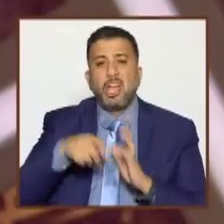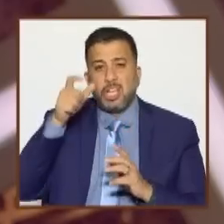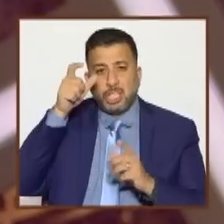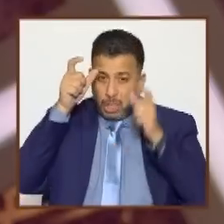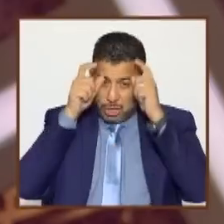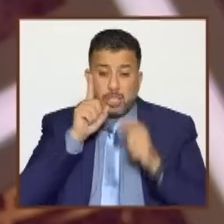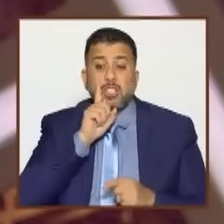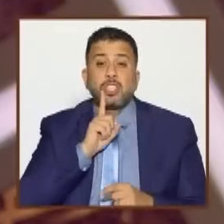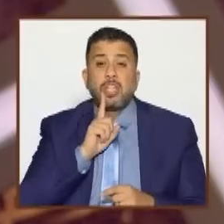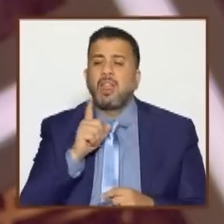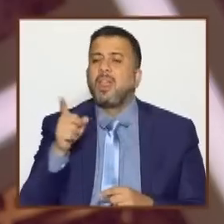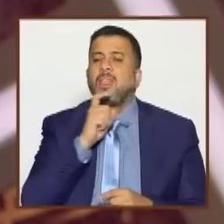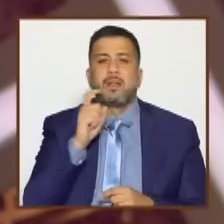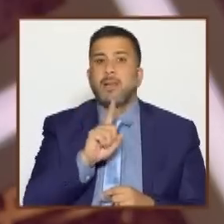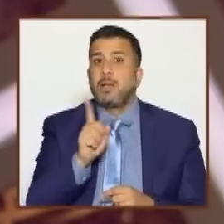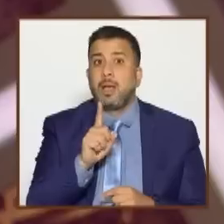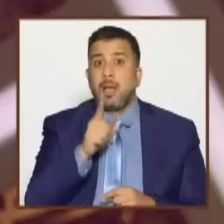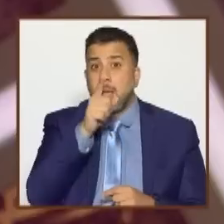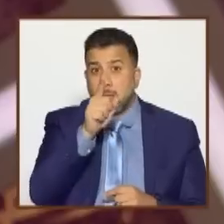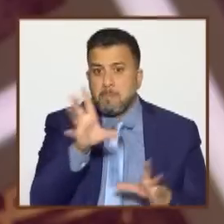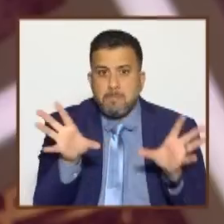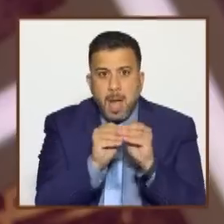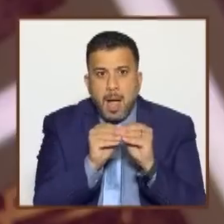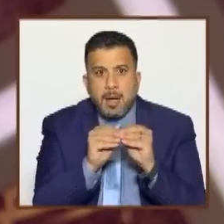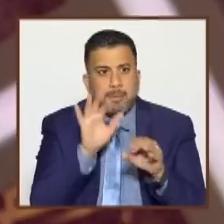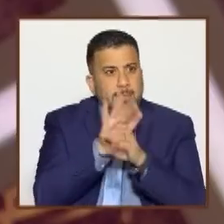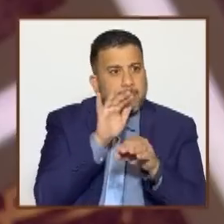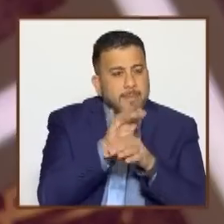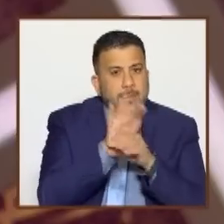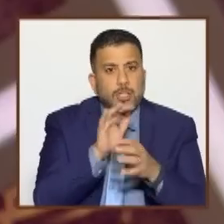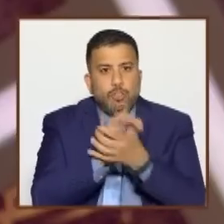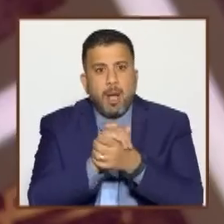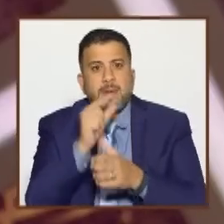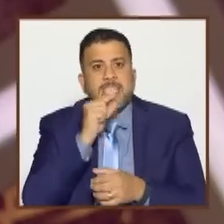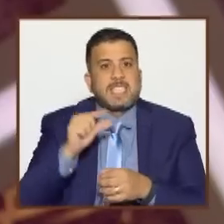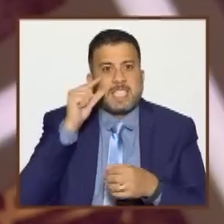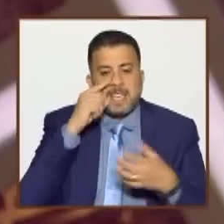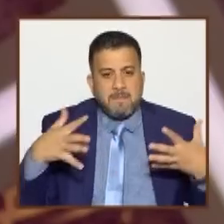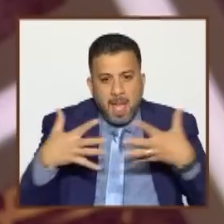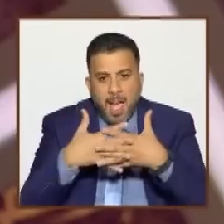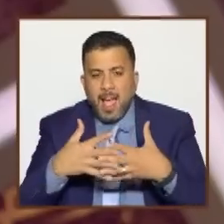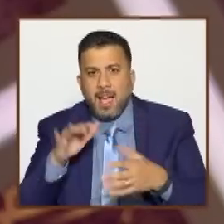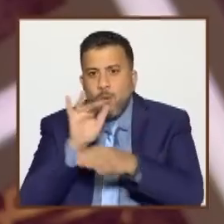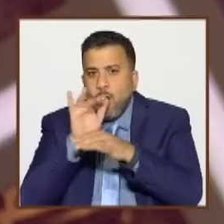يكون مع إخوانه، مع طلبة العلم، مع العلماء، مع الصالحين،